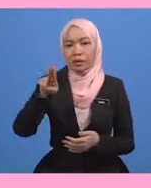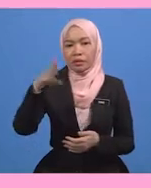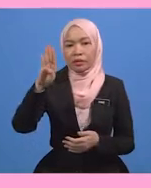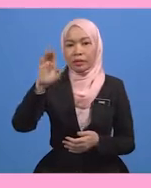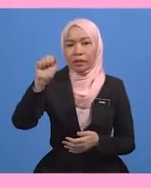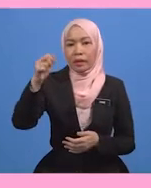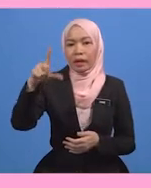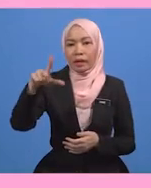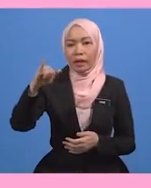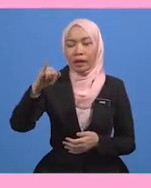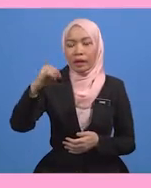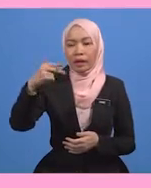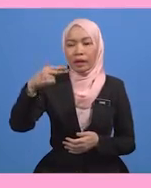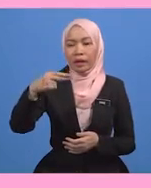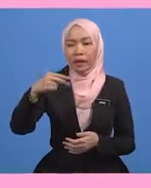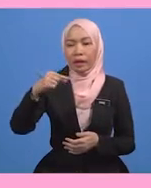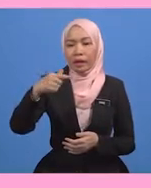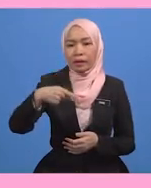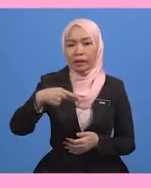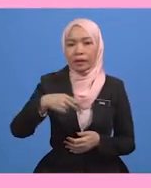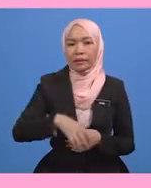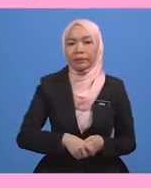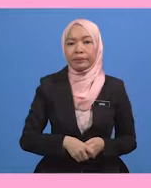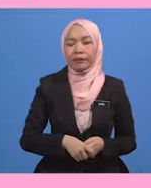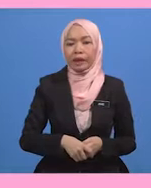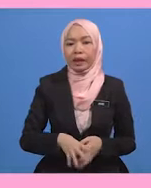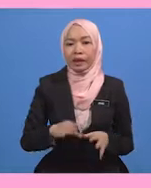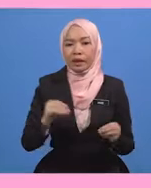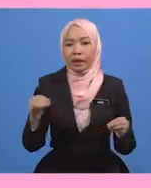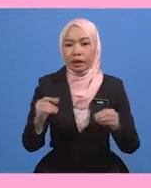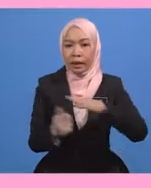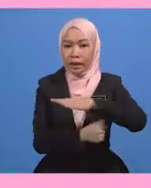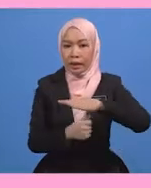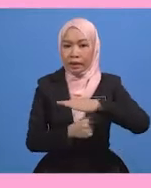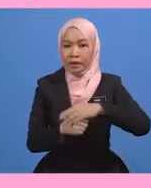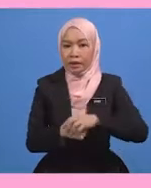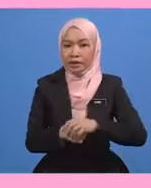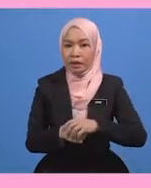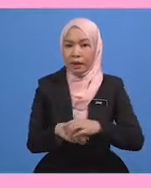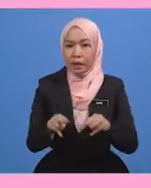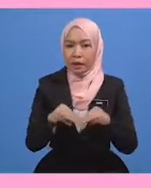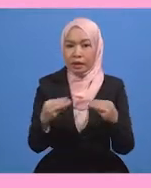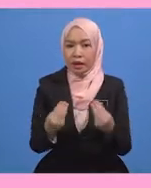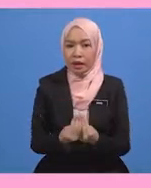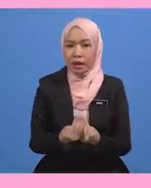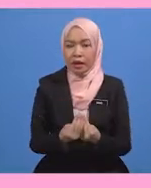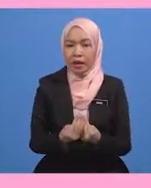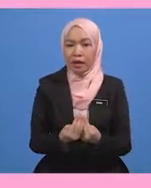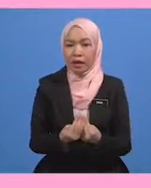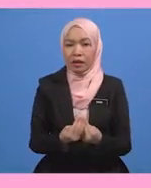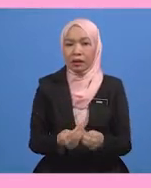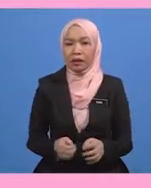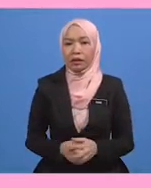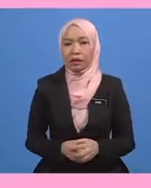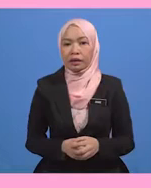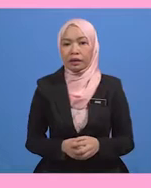juga diluaskan melalui medan penulisan dengan menerbitkan majalah yang diasaskannya,